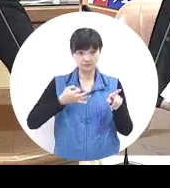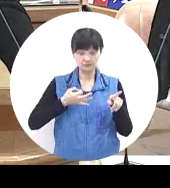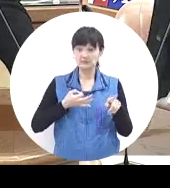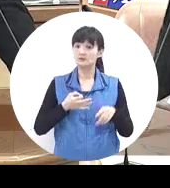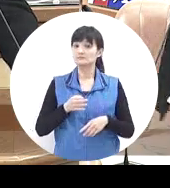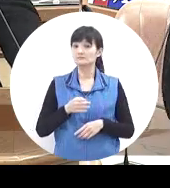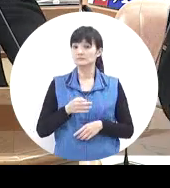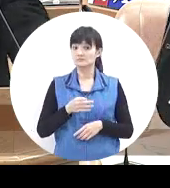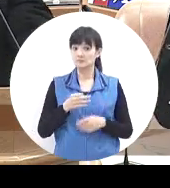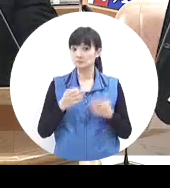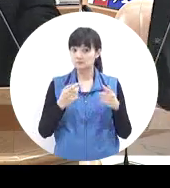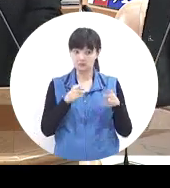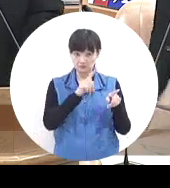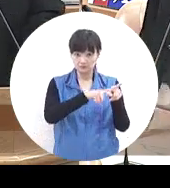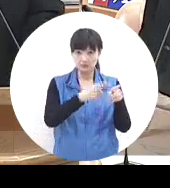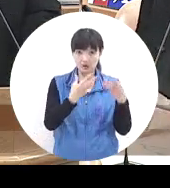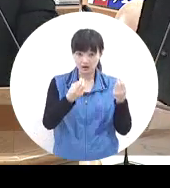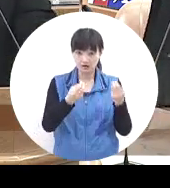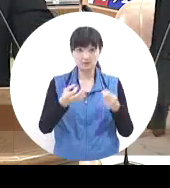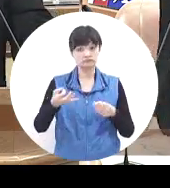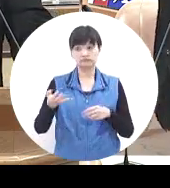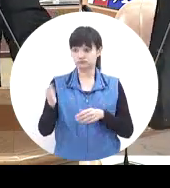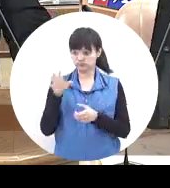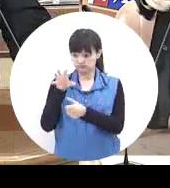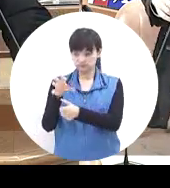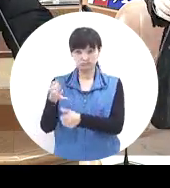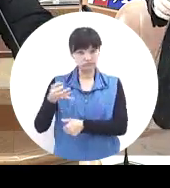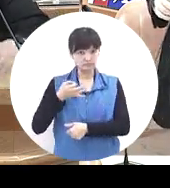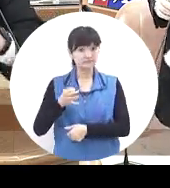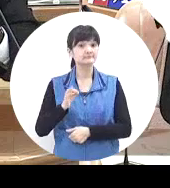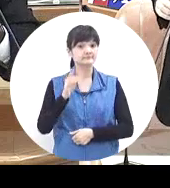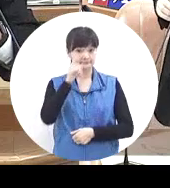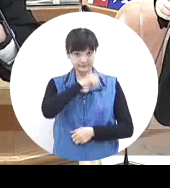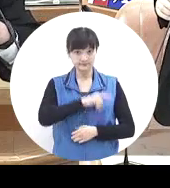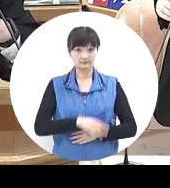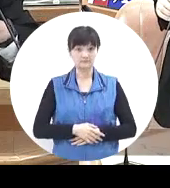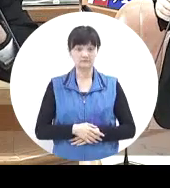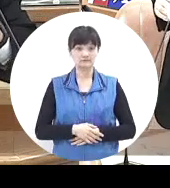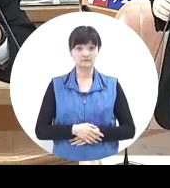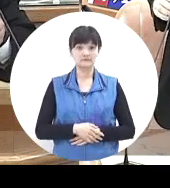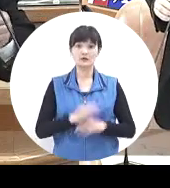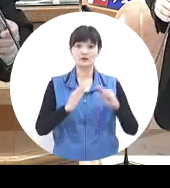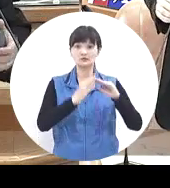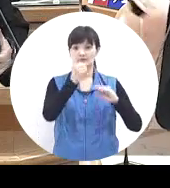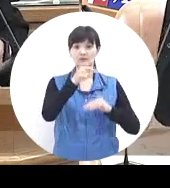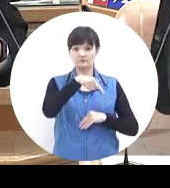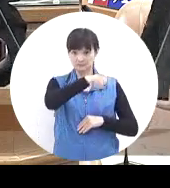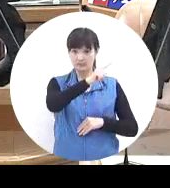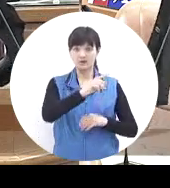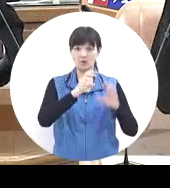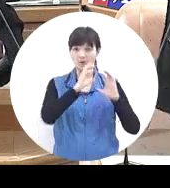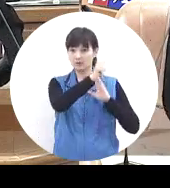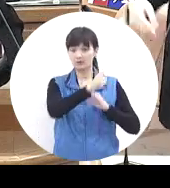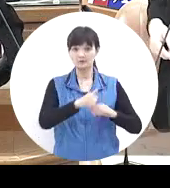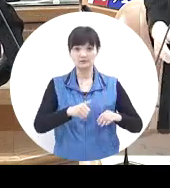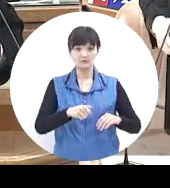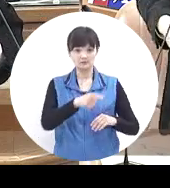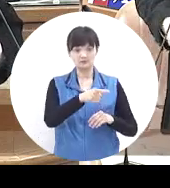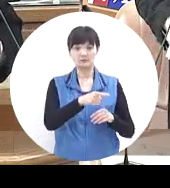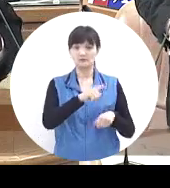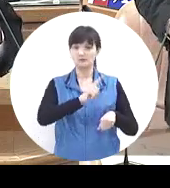了说法律规定的税法规费可以征收之外，那个局长你下去哈、哦，这个不要浪费我时